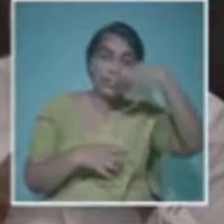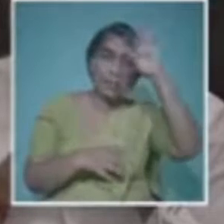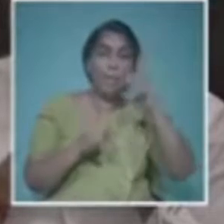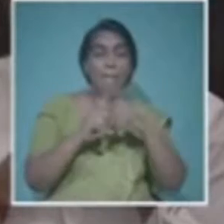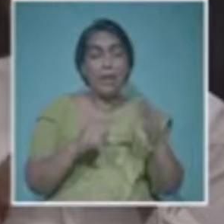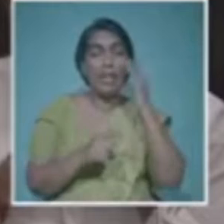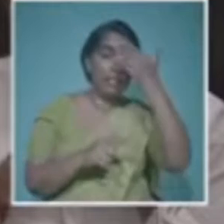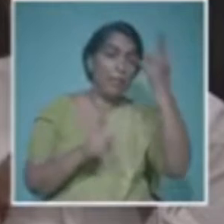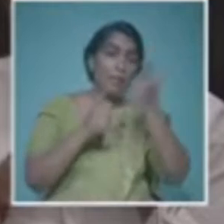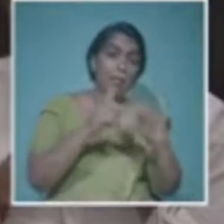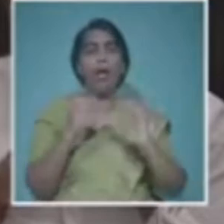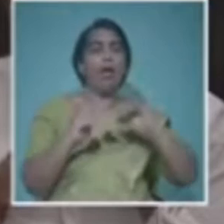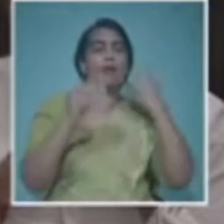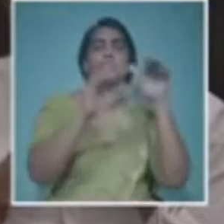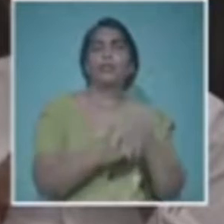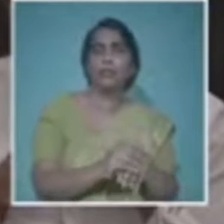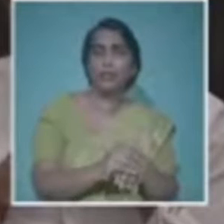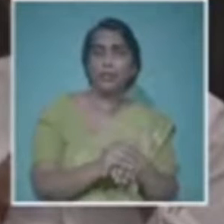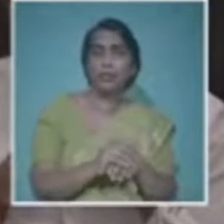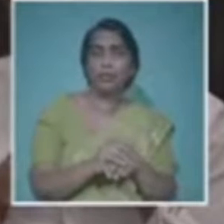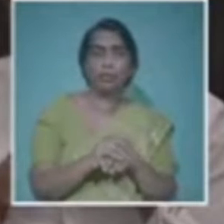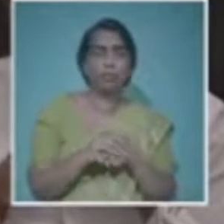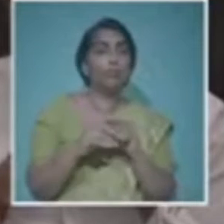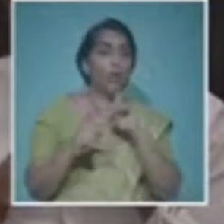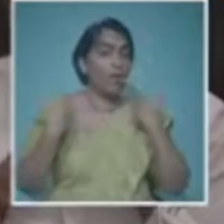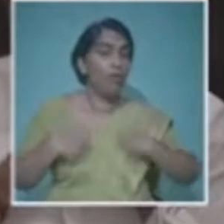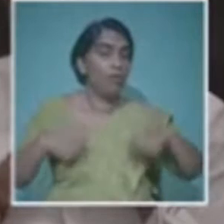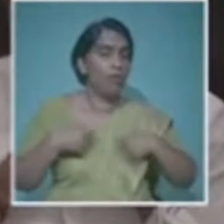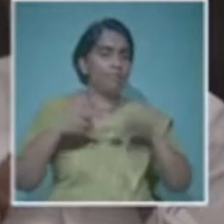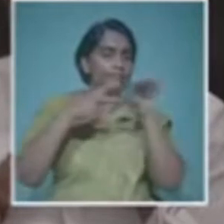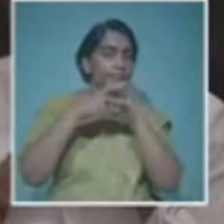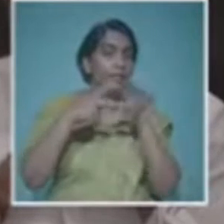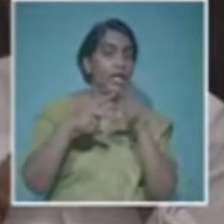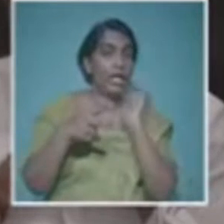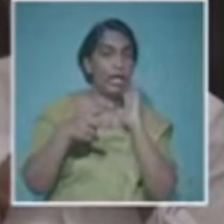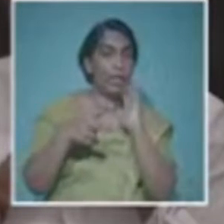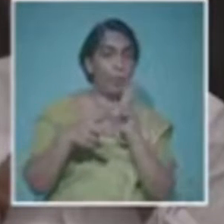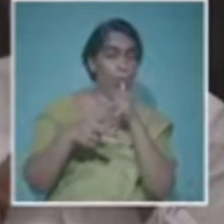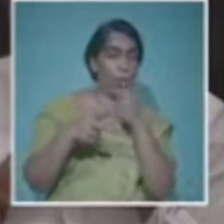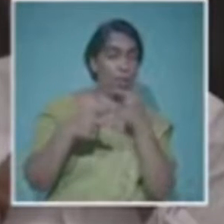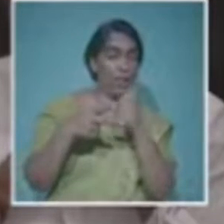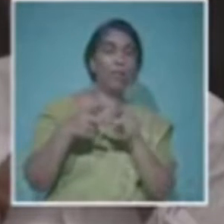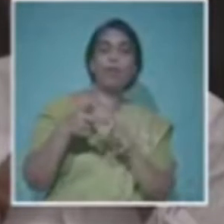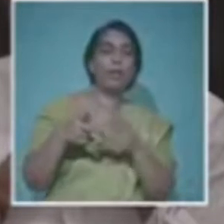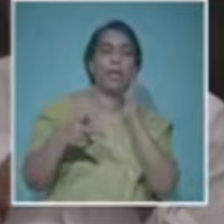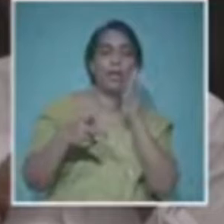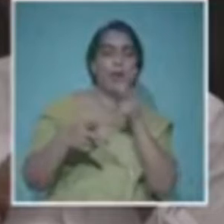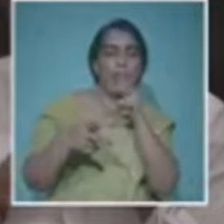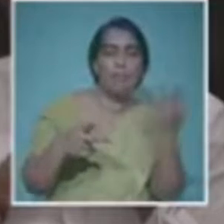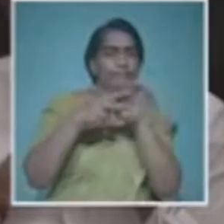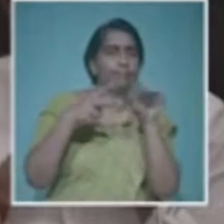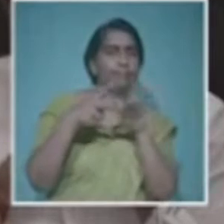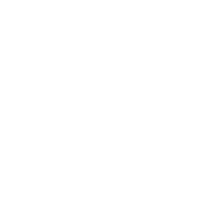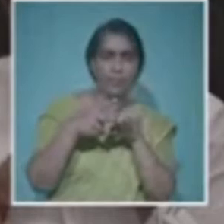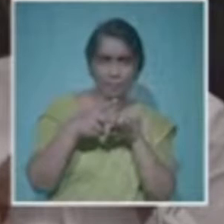මව් භාෂාව කියලා එළියට දැම්මට පස්සේ ස්තර දෙකක නීතිඥයෝ බිහි වෙනවා. ඉංග්‍රීසියෙන් කතා කරන නීතිඥවරු ඉංග්‍රීසියෙන් කතා කරන්න බැරි